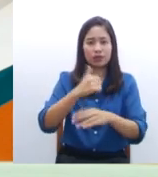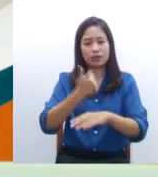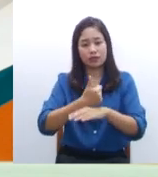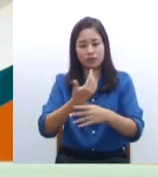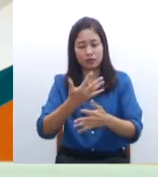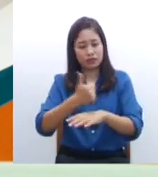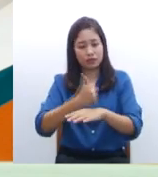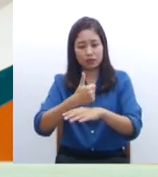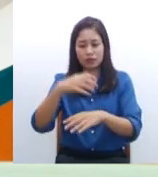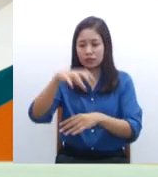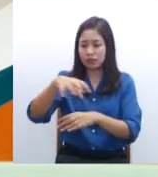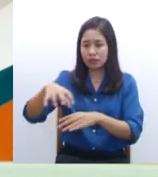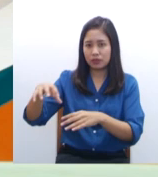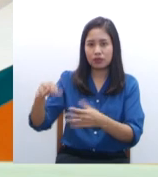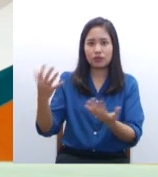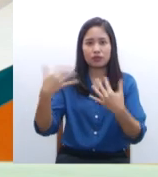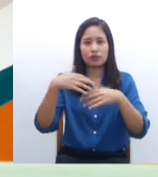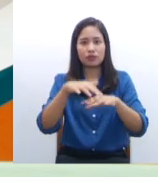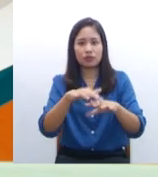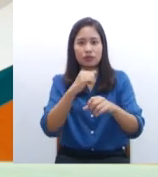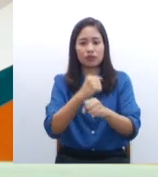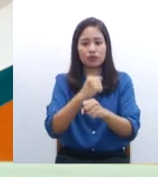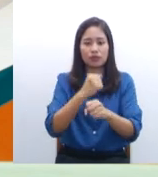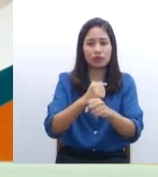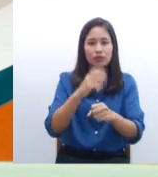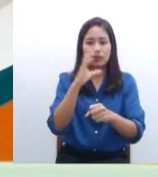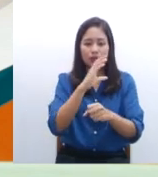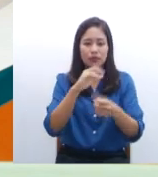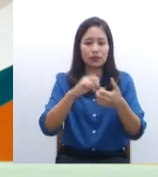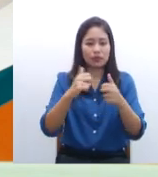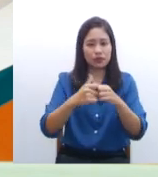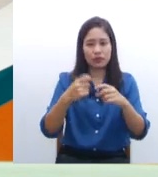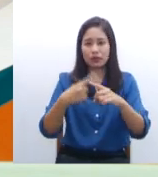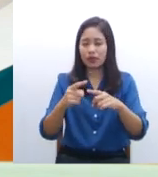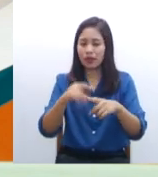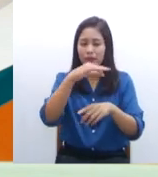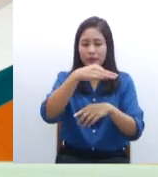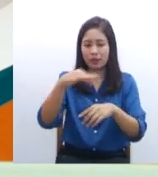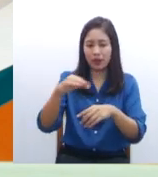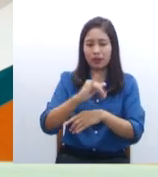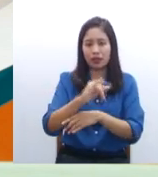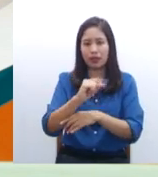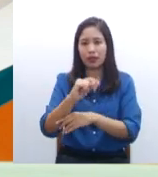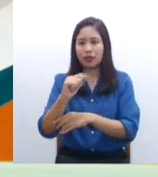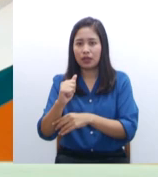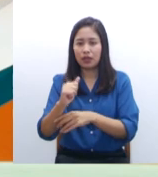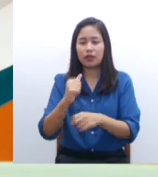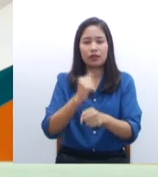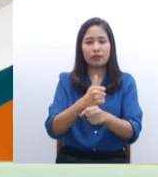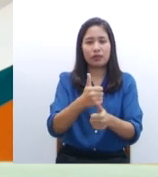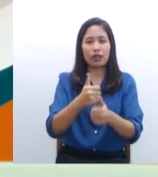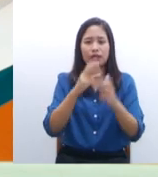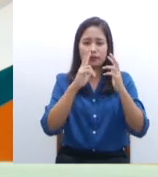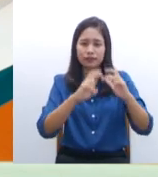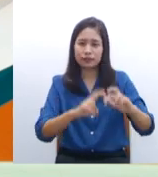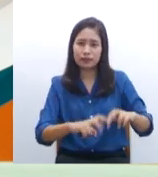ะครับที่มีส่วนร่วมในการตอบนะครับในการตอบข้อคำถามของตัวแบบ ITA นะครับให้ประสบความสำเร็จนะครับเกิดผลใน